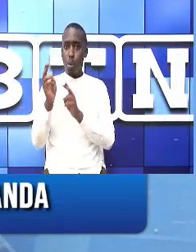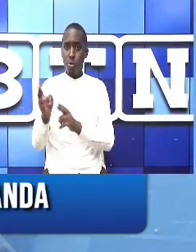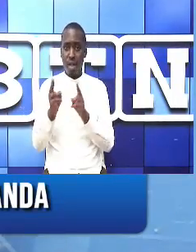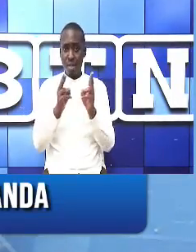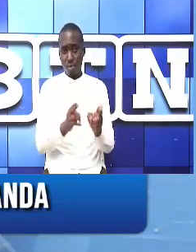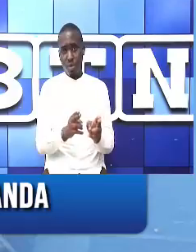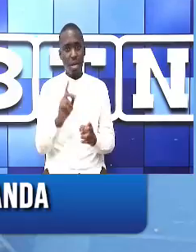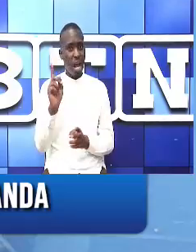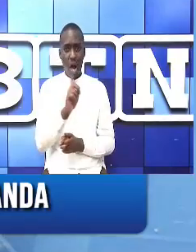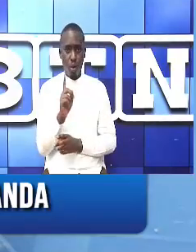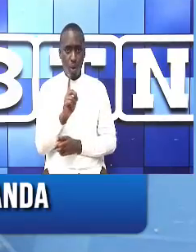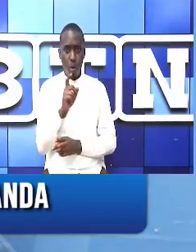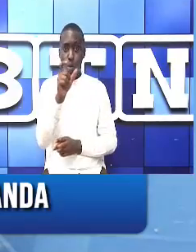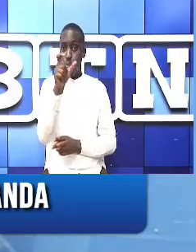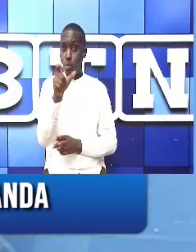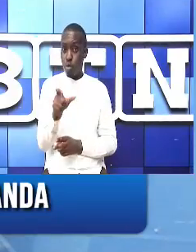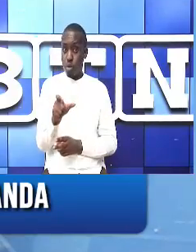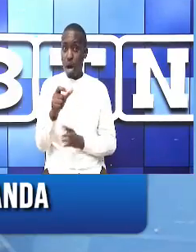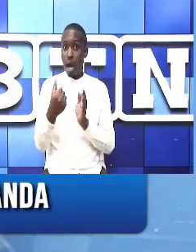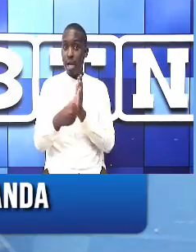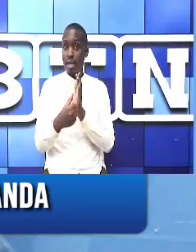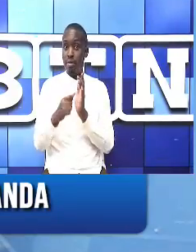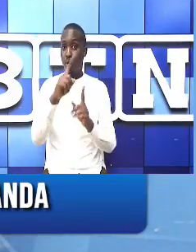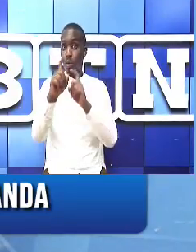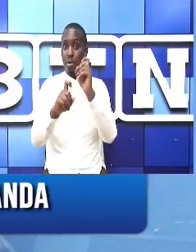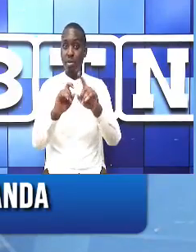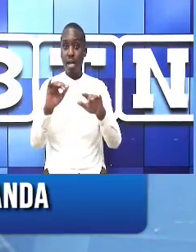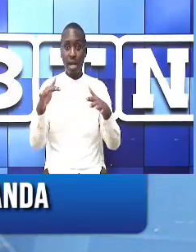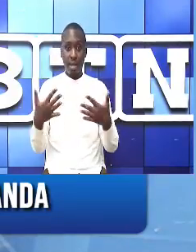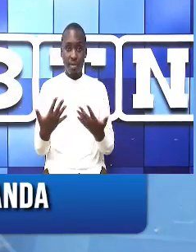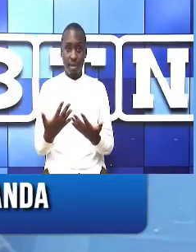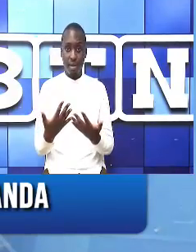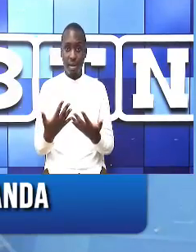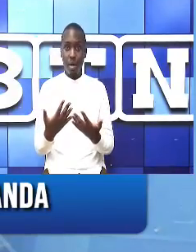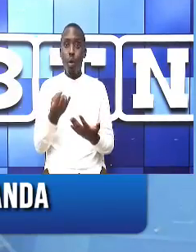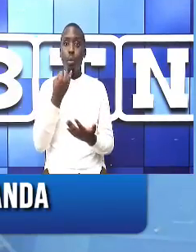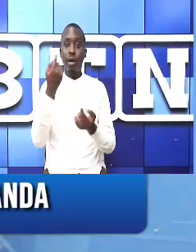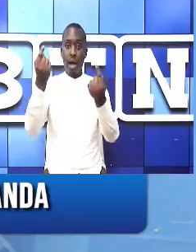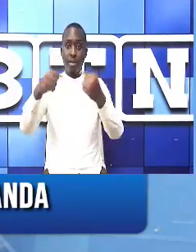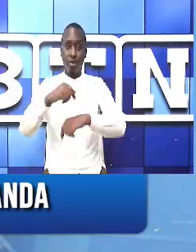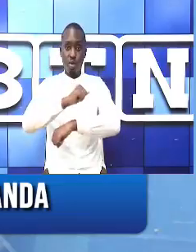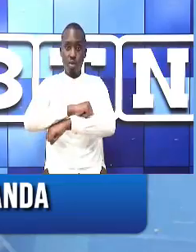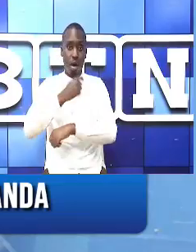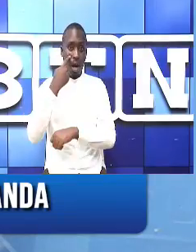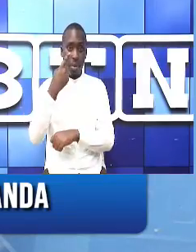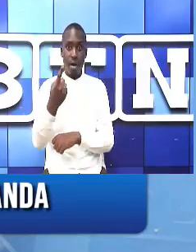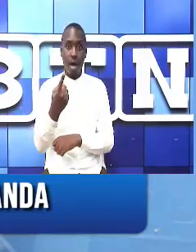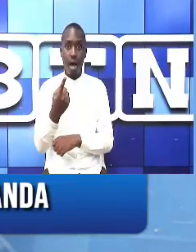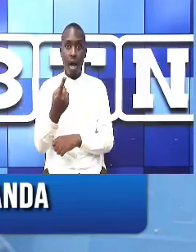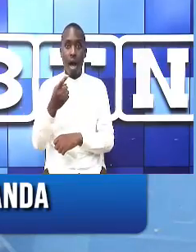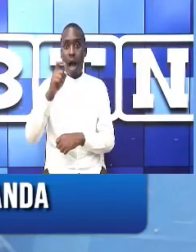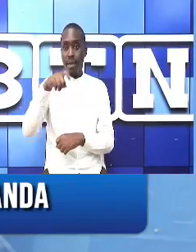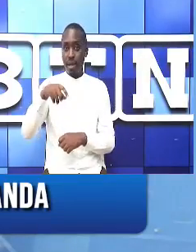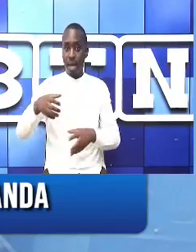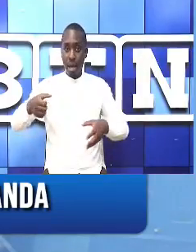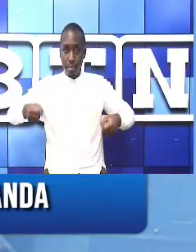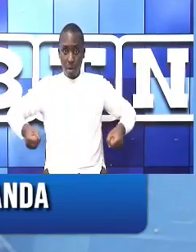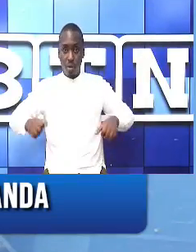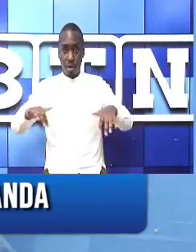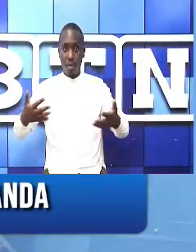ntabwo umuntu hari ikibazo wari ubaje risamunga se ngo umwana aje ku ishuri ngo bagasanga afite indwara ikeneye imbago